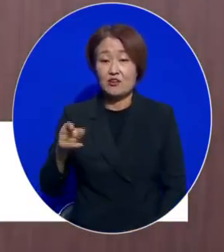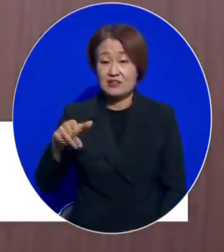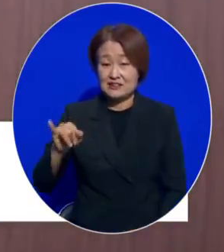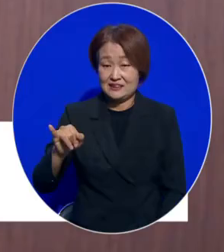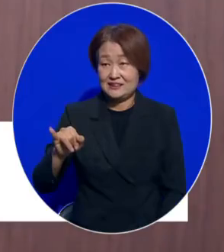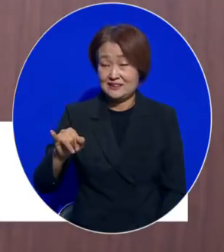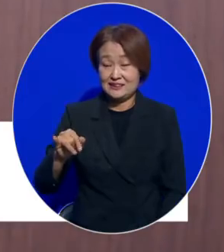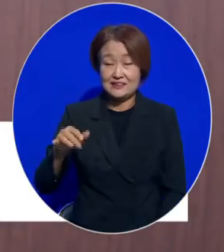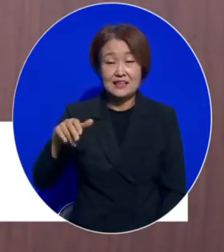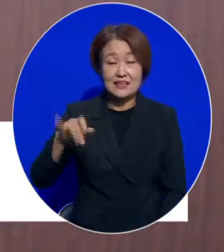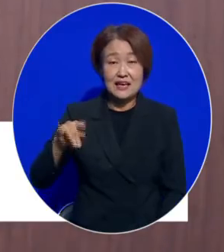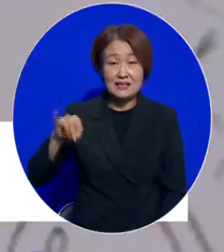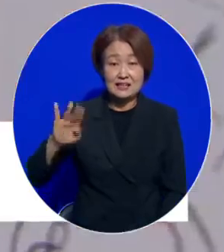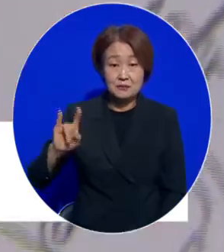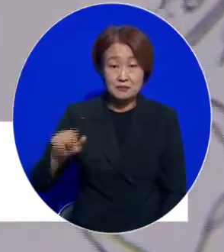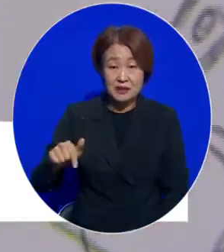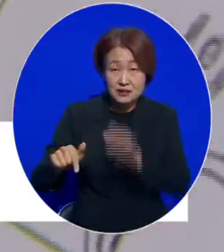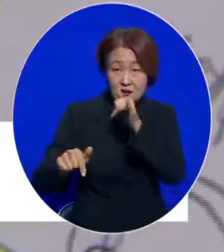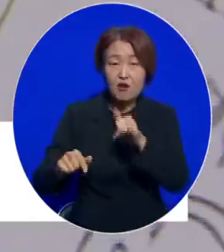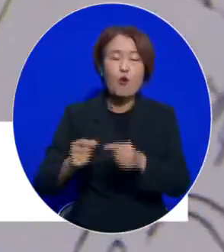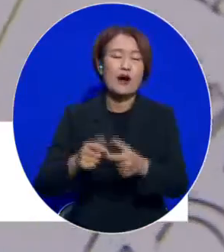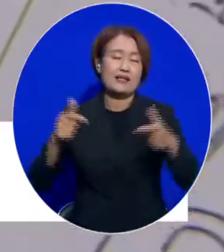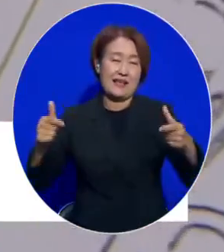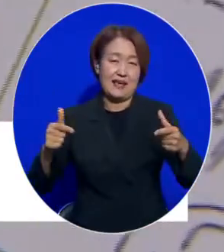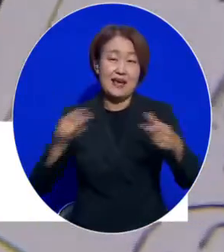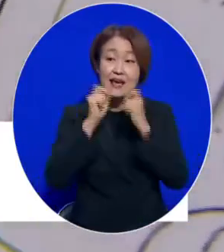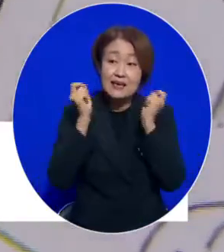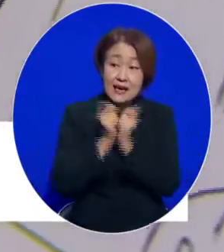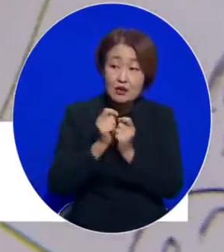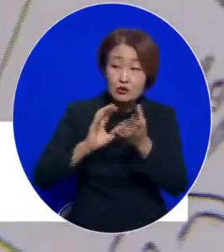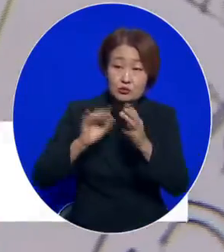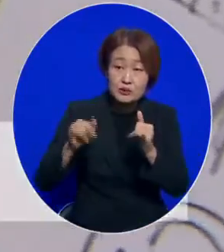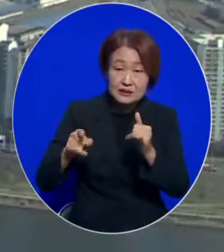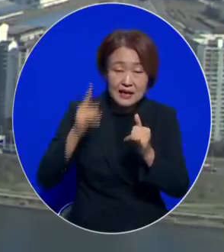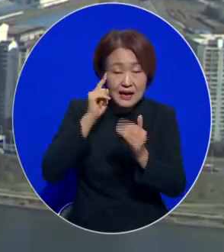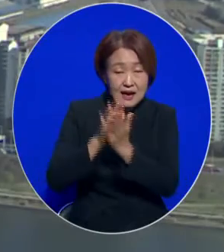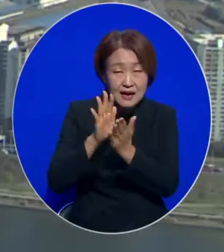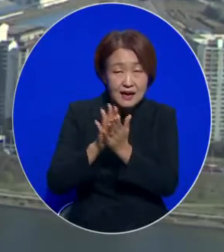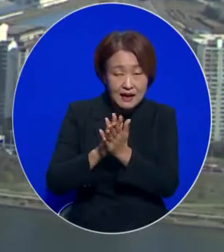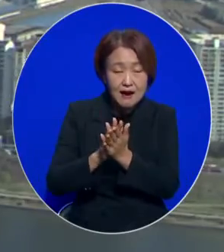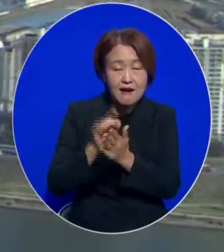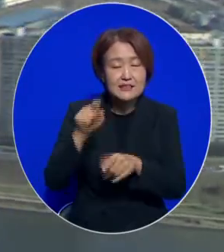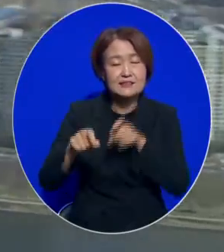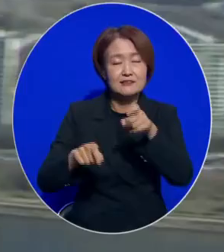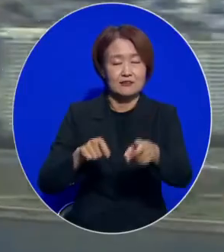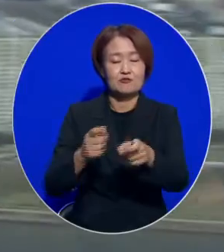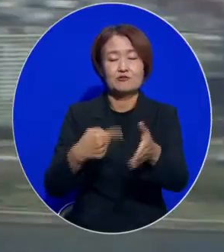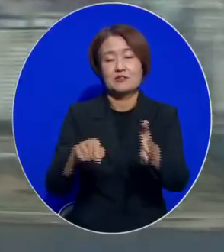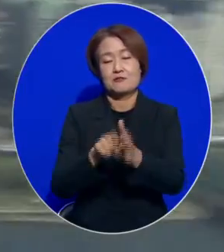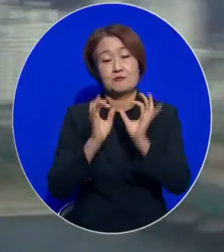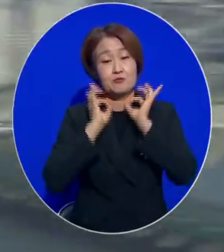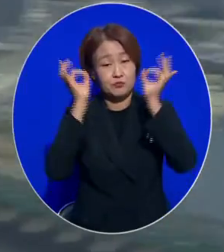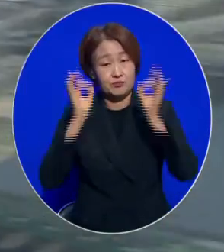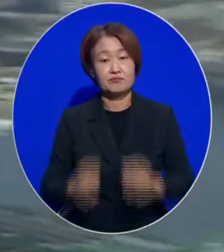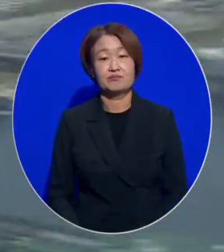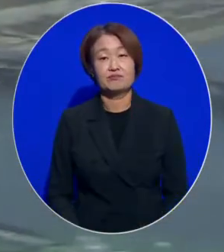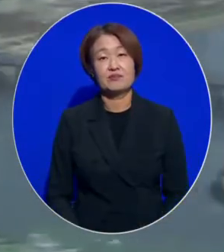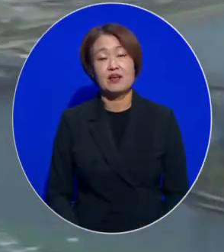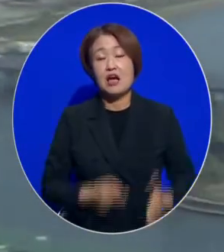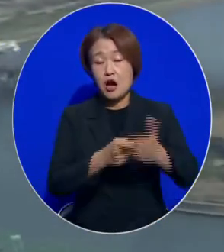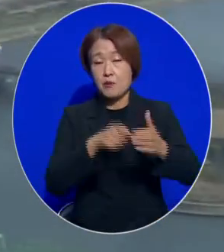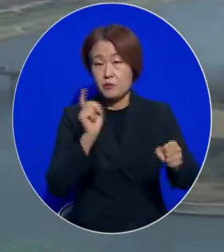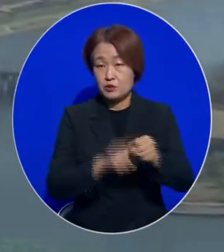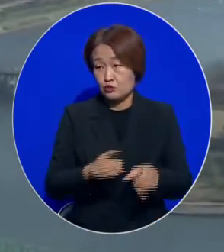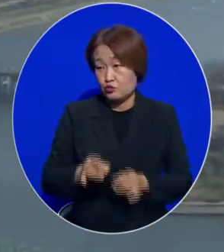등 민간의 자발적인 에너지 절약 노력도 확산시키기로 했습니다. 또 에너지 절약 시설 투자에 대한 추가